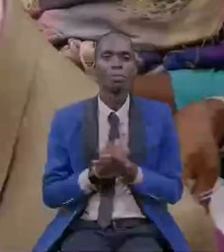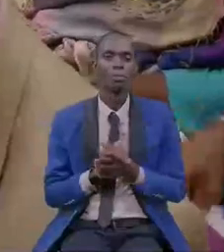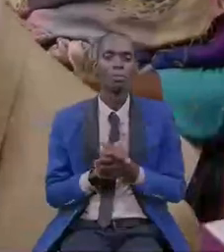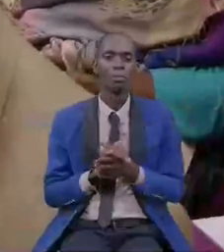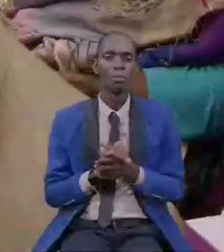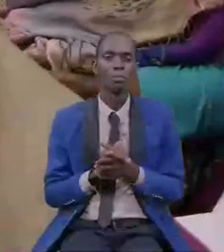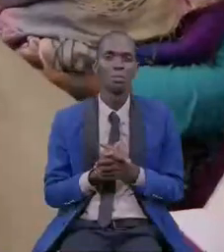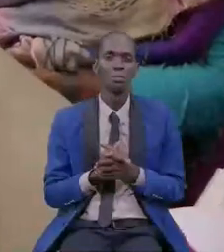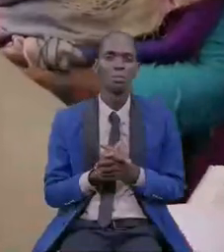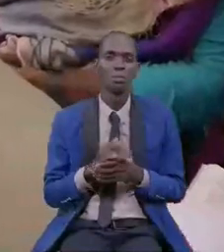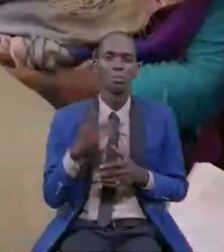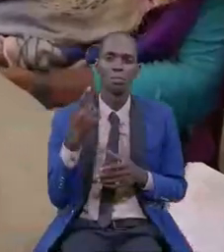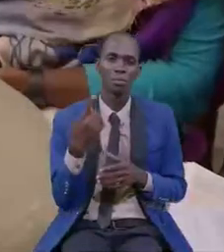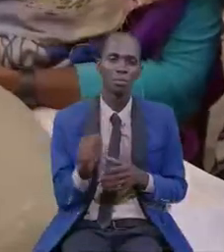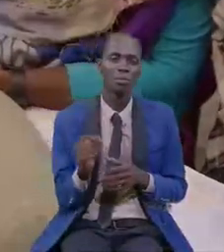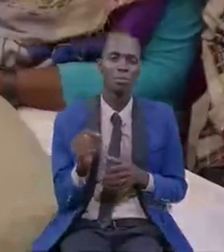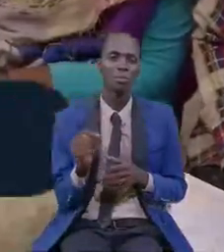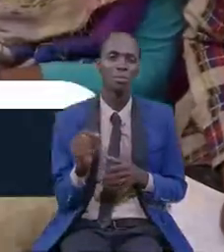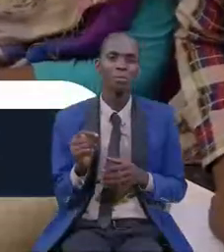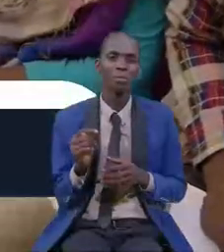de la dédicace